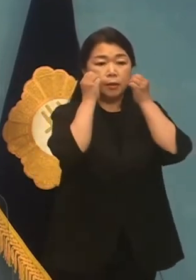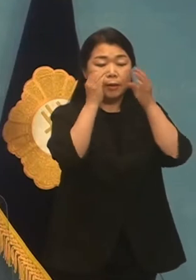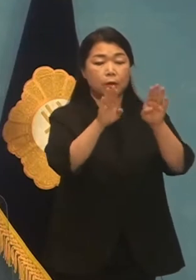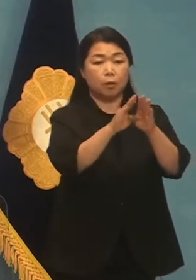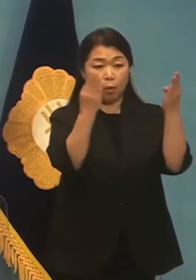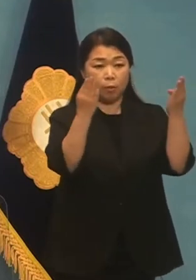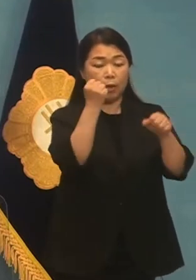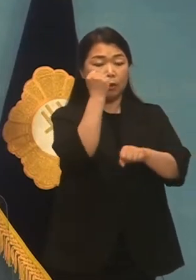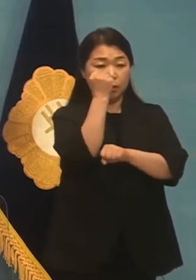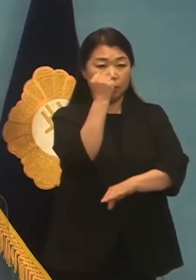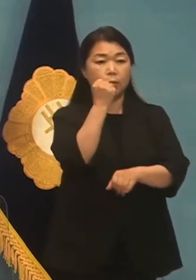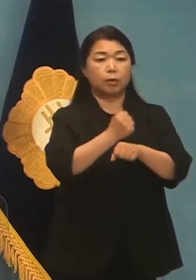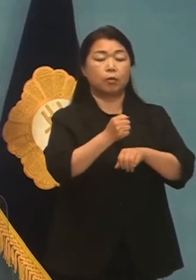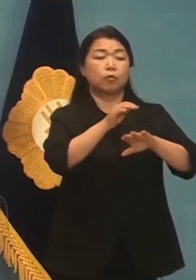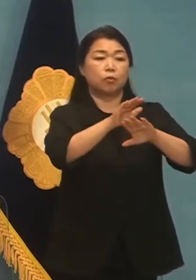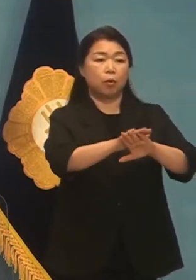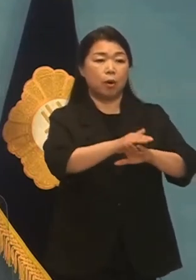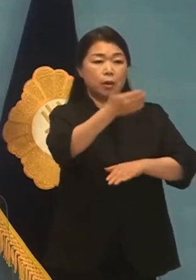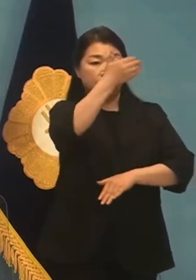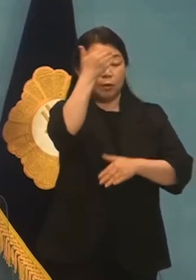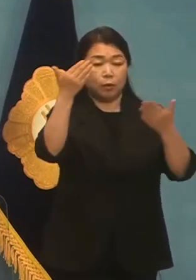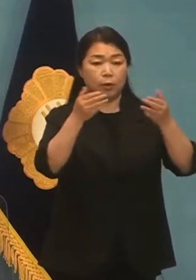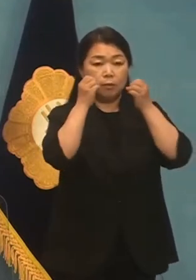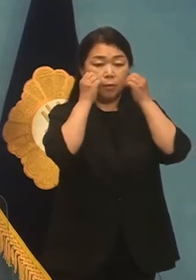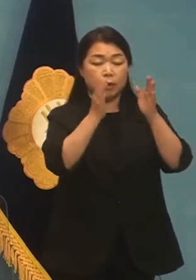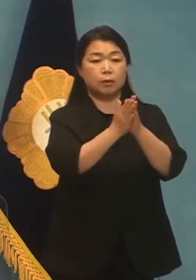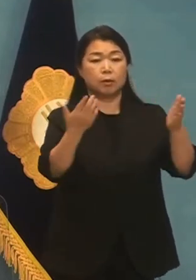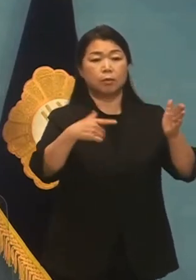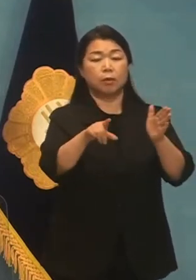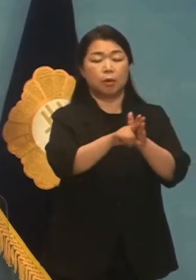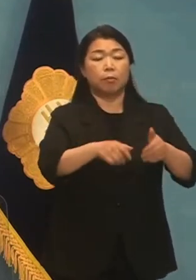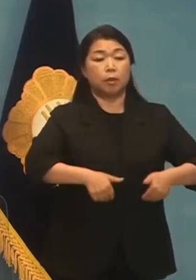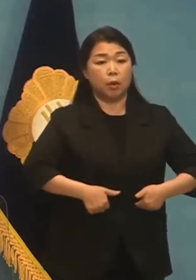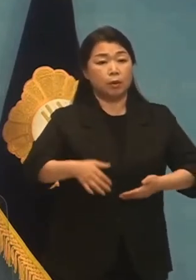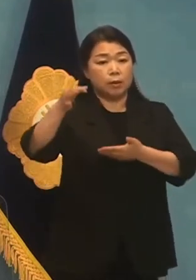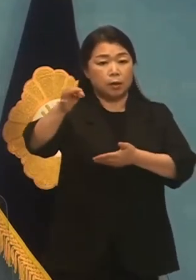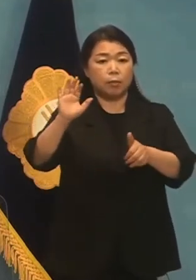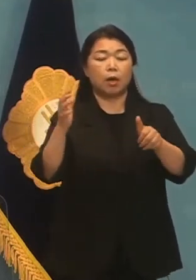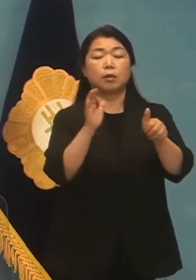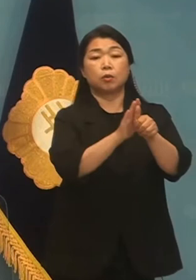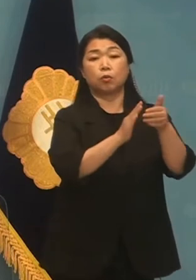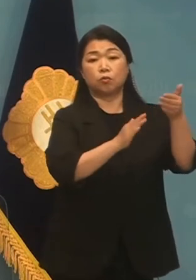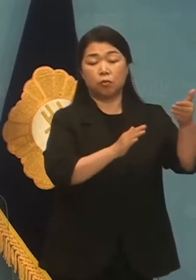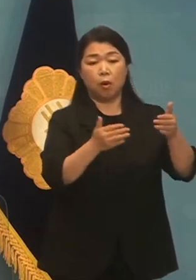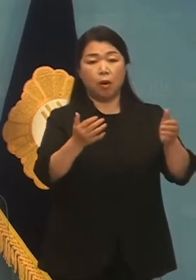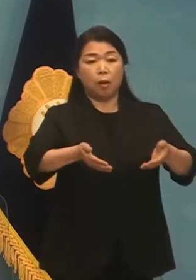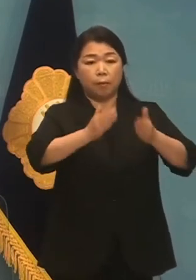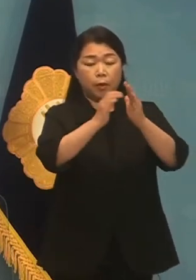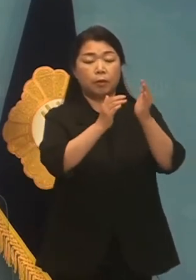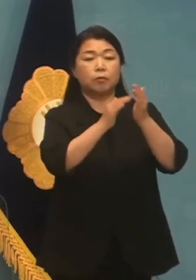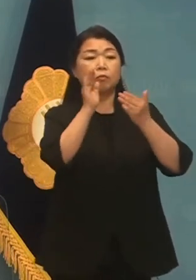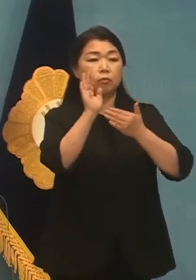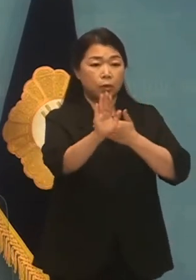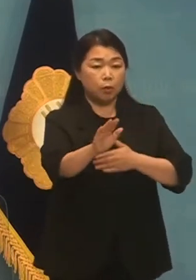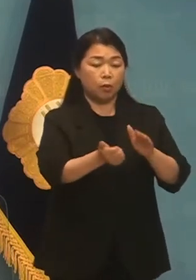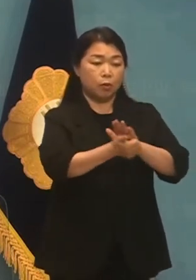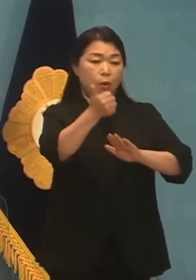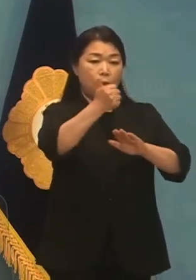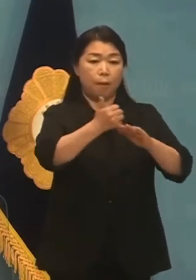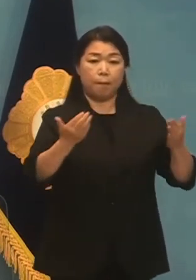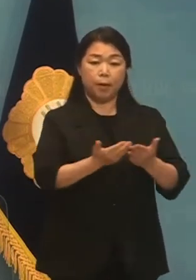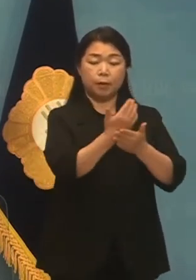토대를 조성하고 청년 창업에 필요한 자금을 국가가 지원하며 창업 후에도 성공적으로 성장할 수